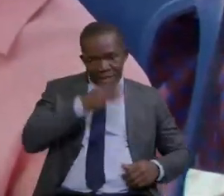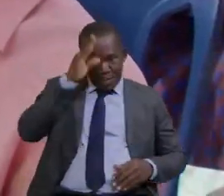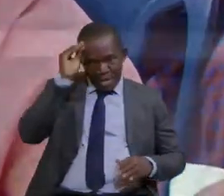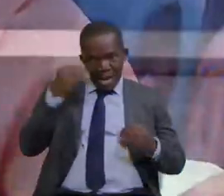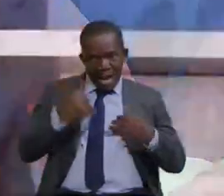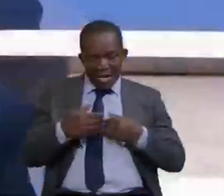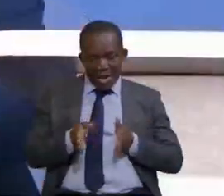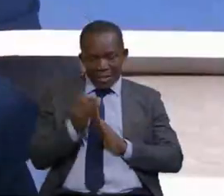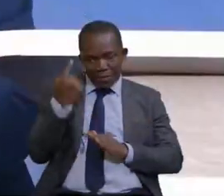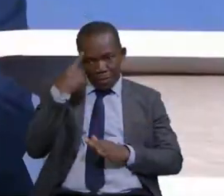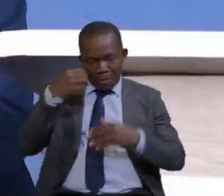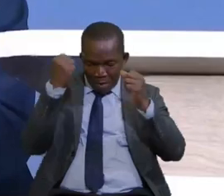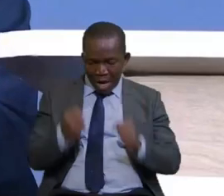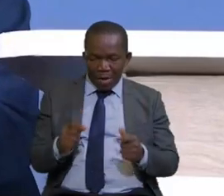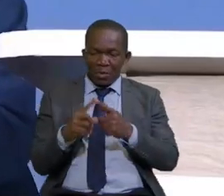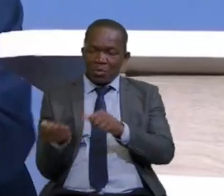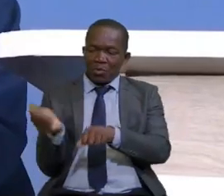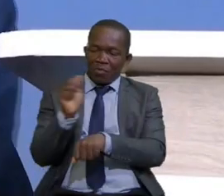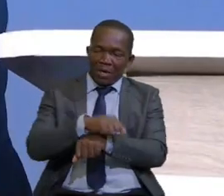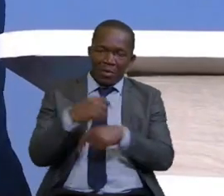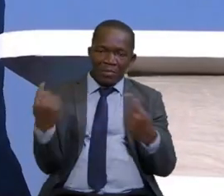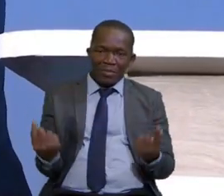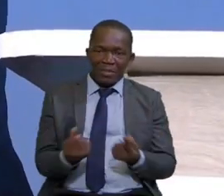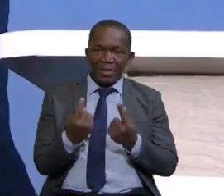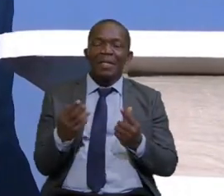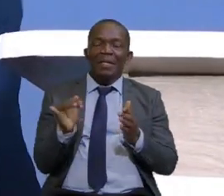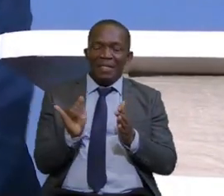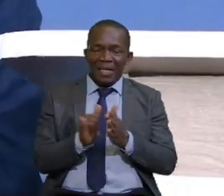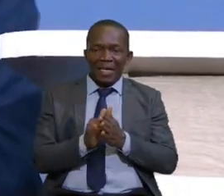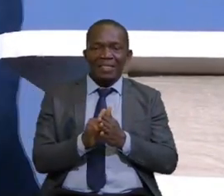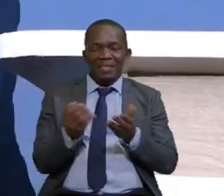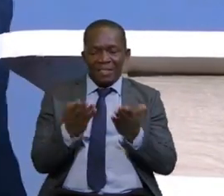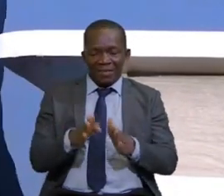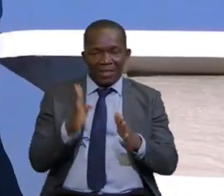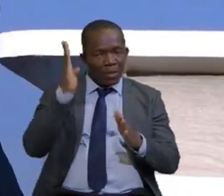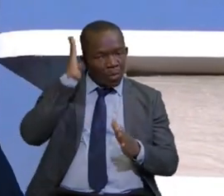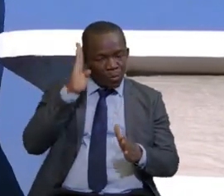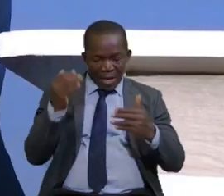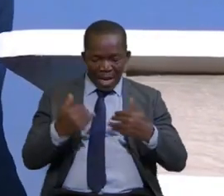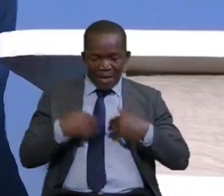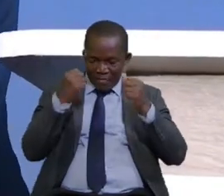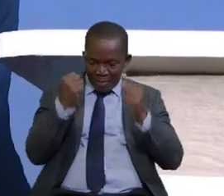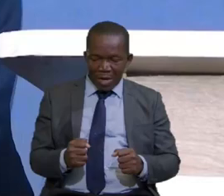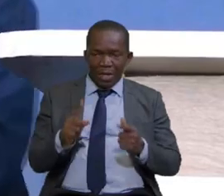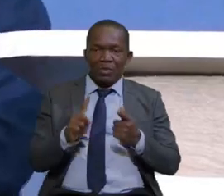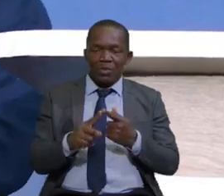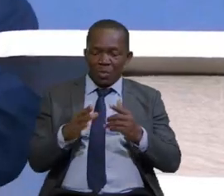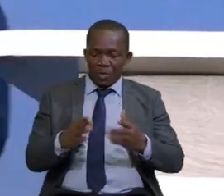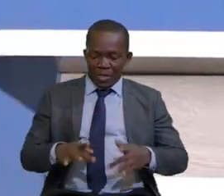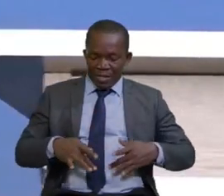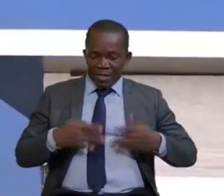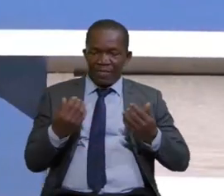victorieuse, cette personne aura la puissance pour mener la vie victorieuse à